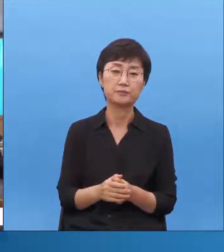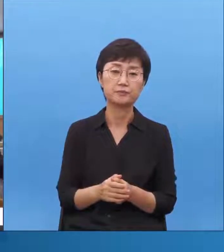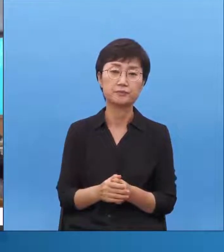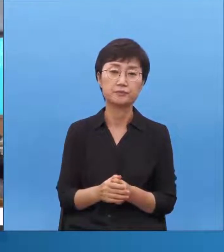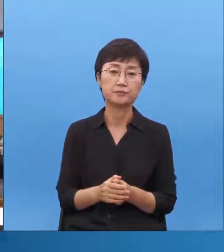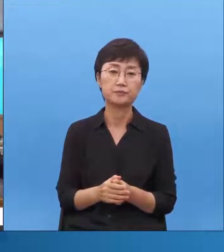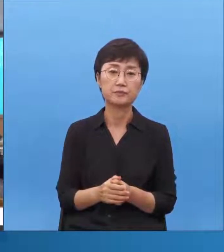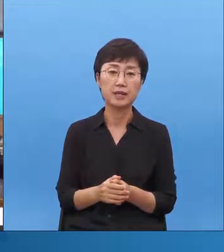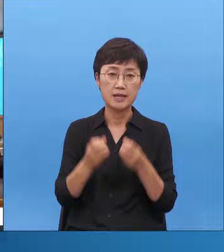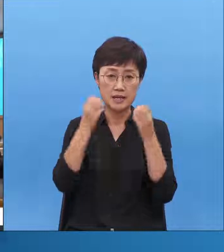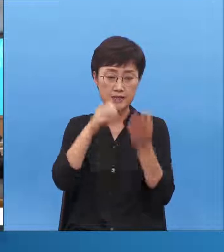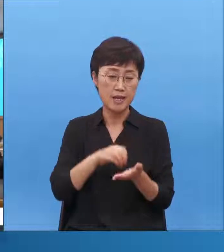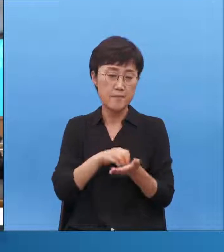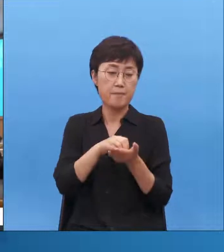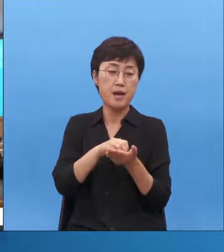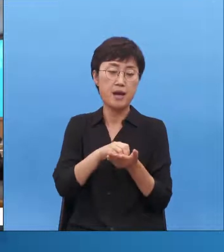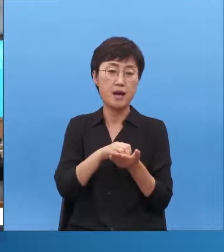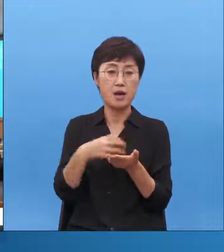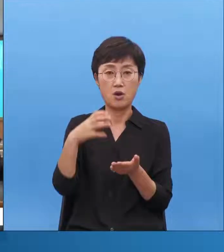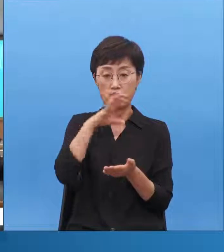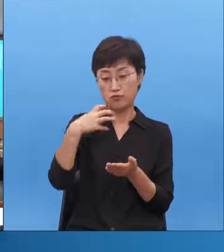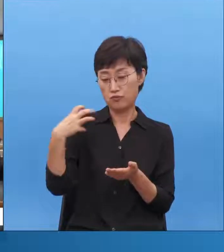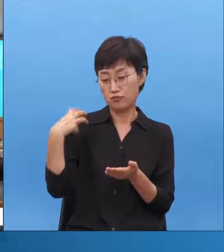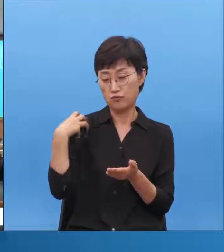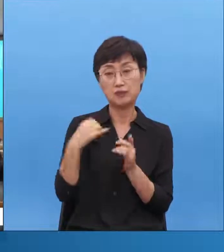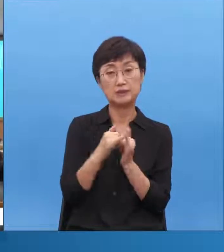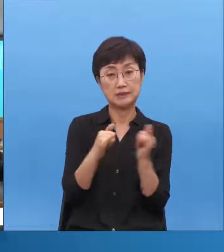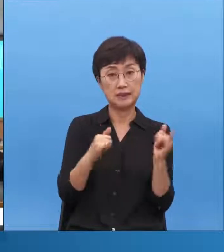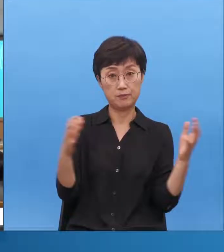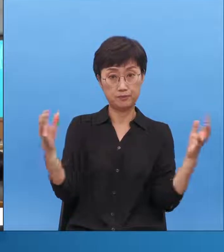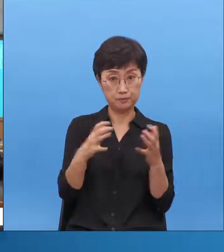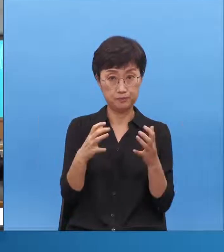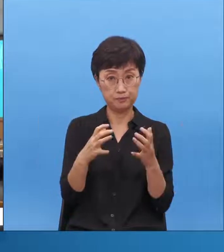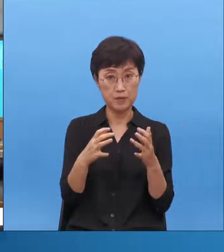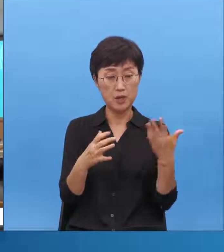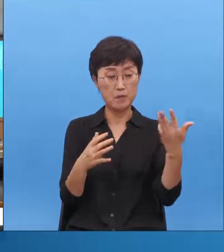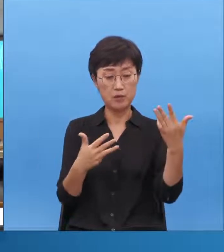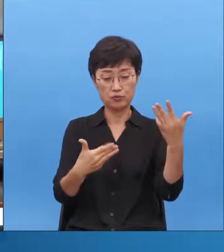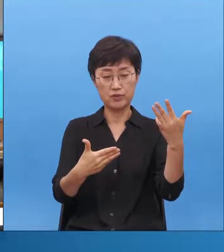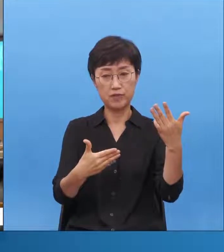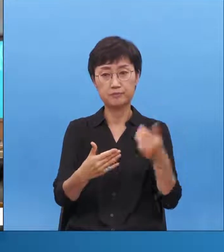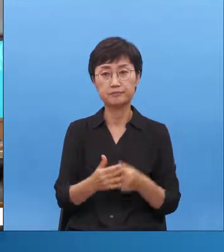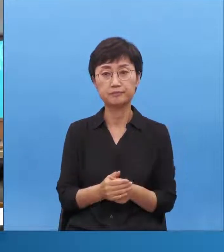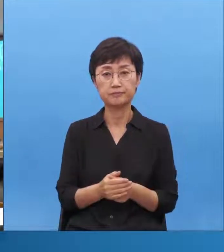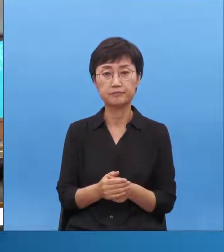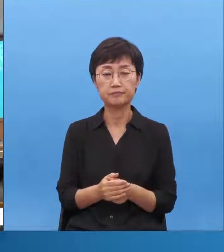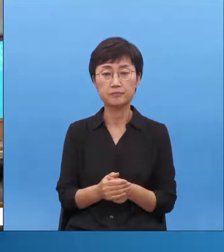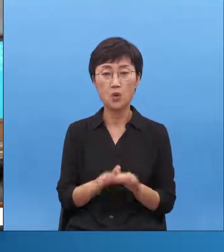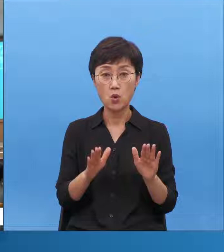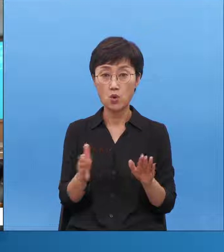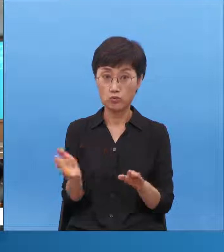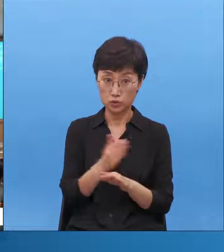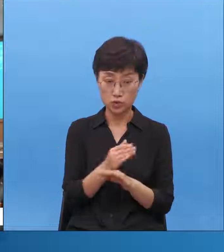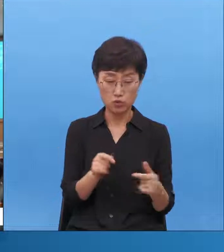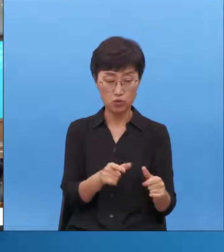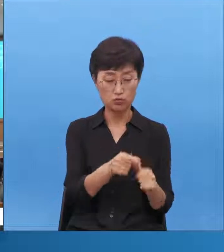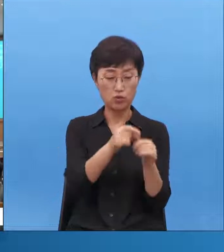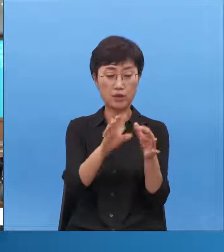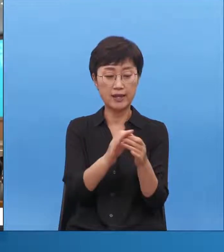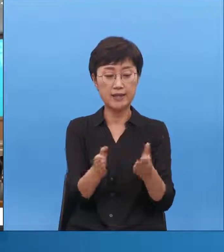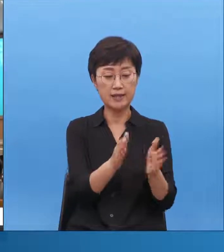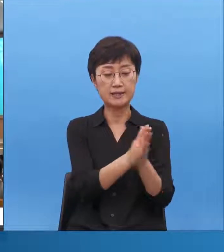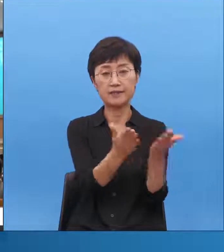237 새가족 현장 사역자 훈련이 오는 8월 9일 덕평 RUTC에서 열립니다. 이번 달부터 구원의 길을 교재로